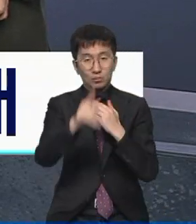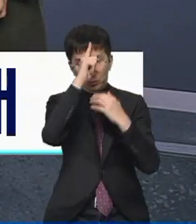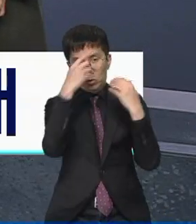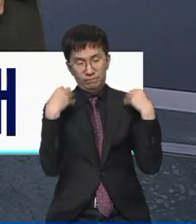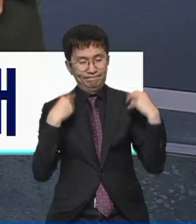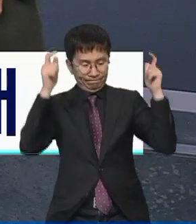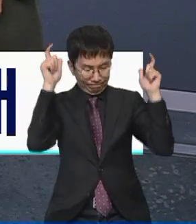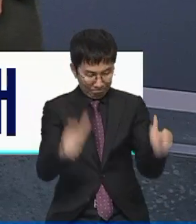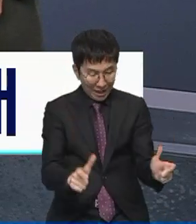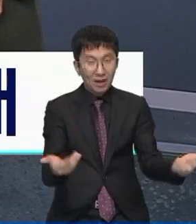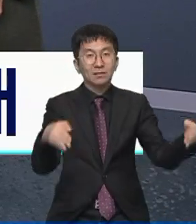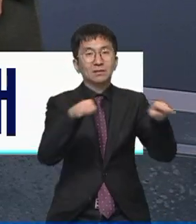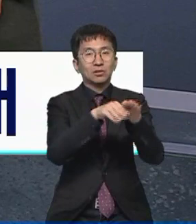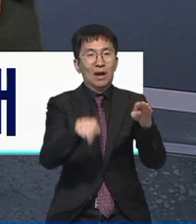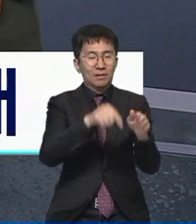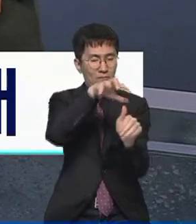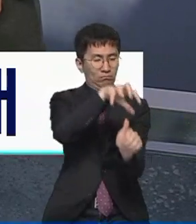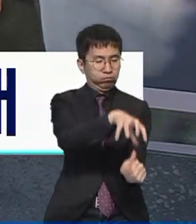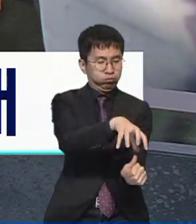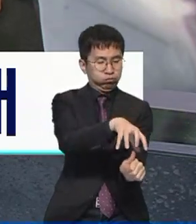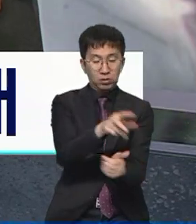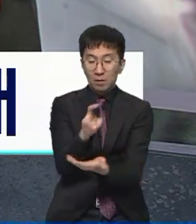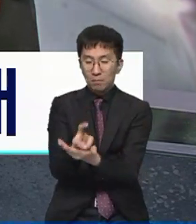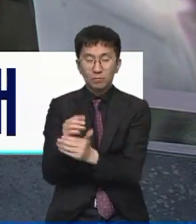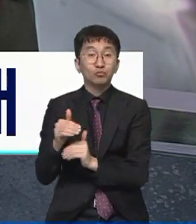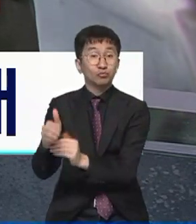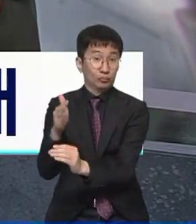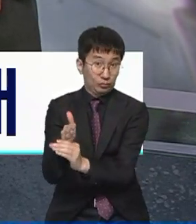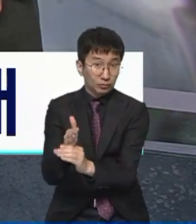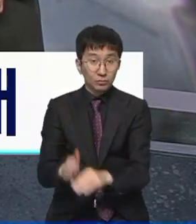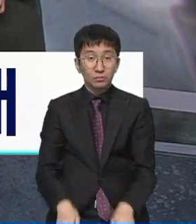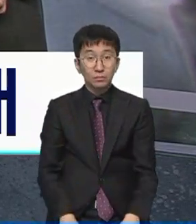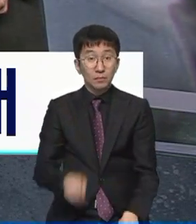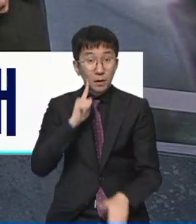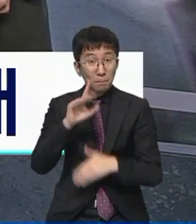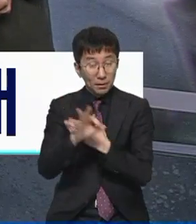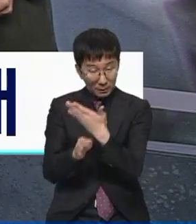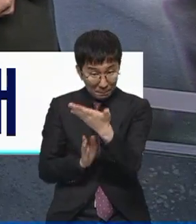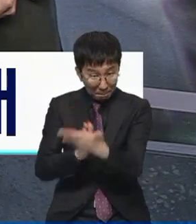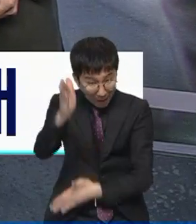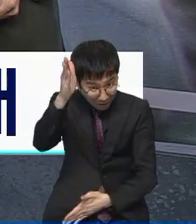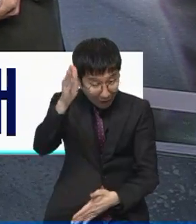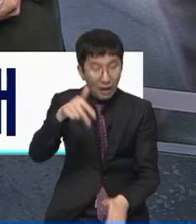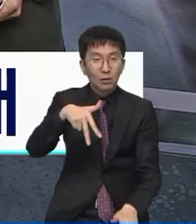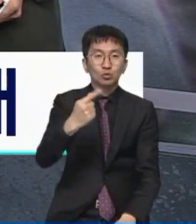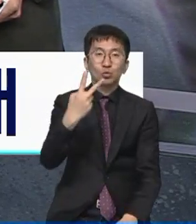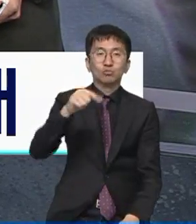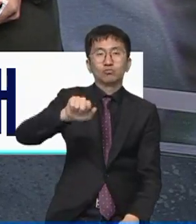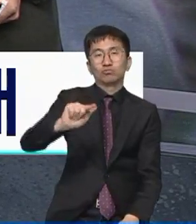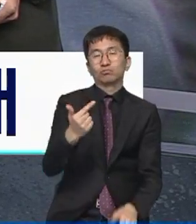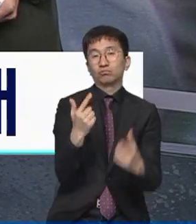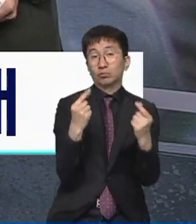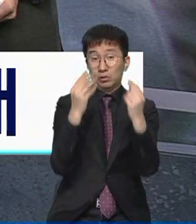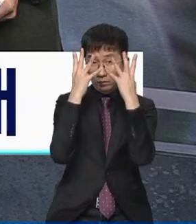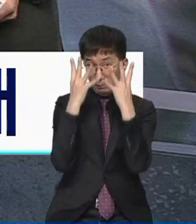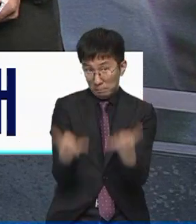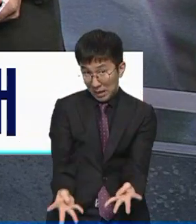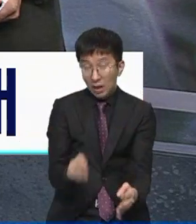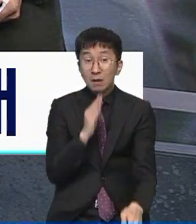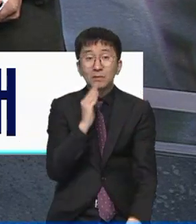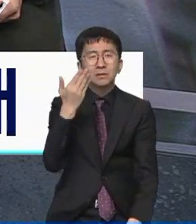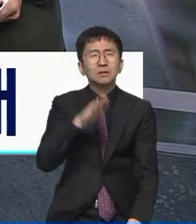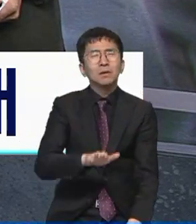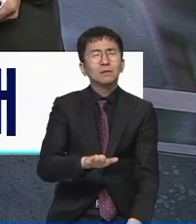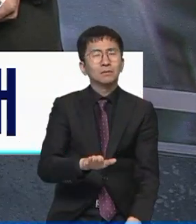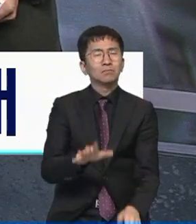지정한 시설에서만 살도록 하는 법안이 추진됩니다. 이 법이 시행되면 조두순처럼 형을 다